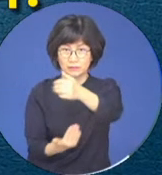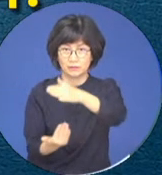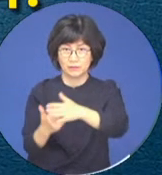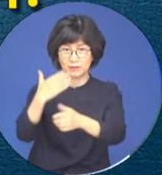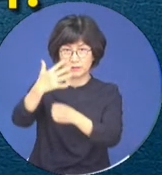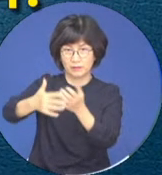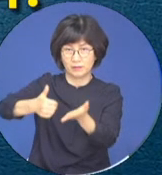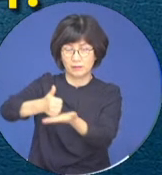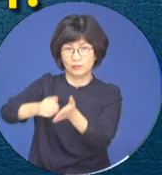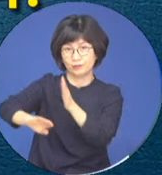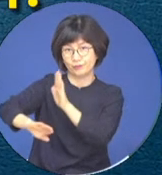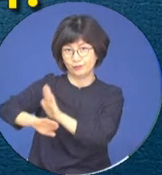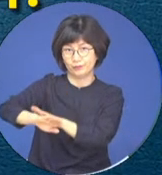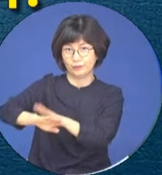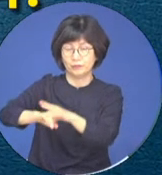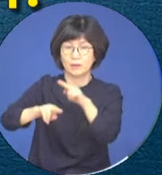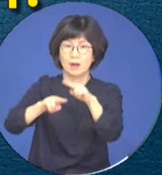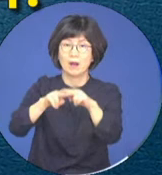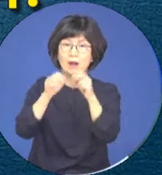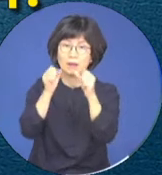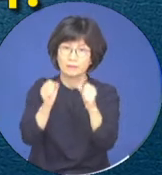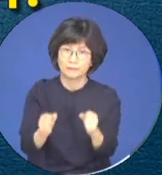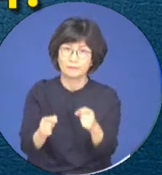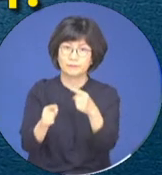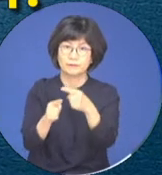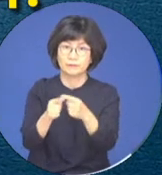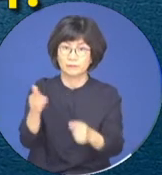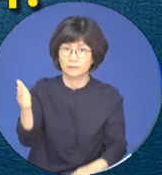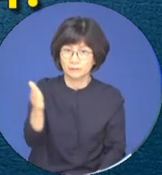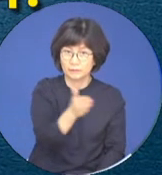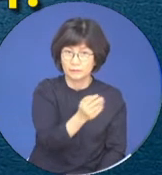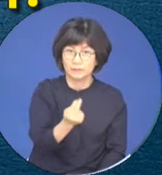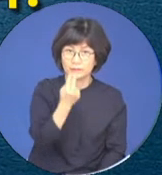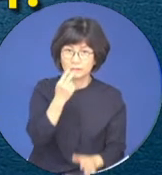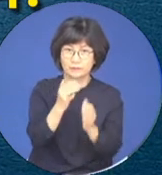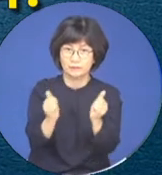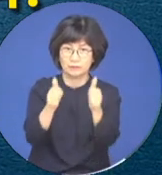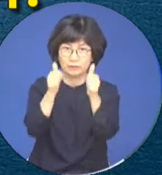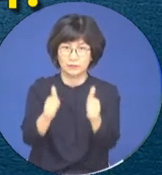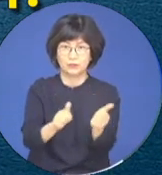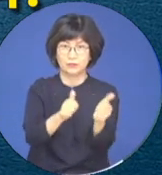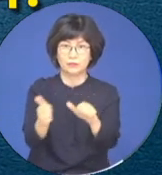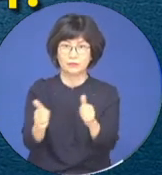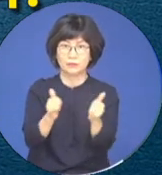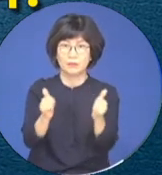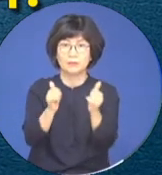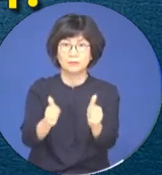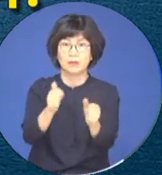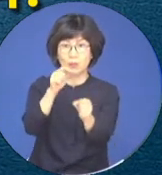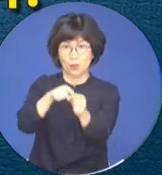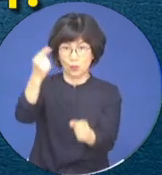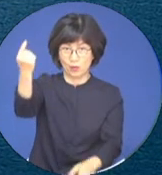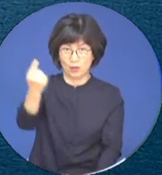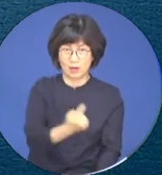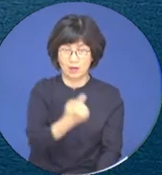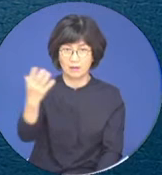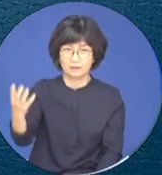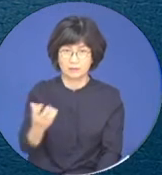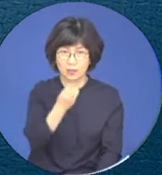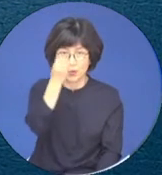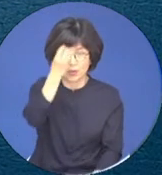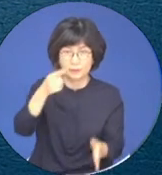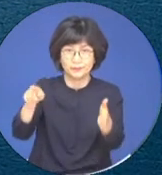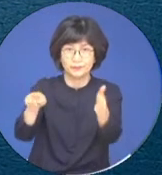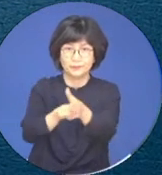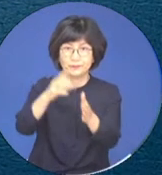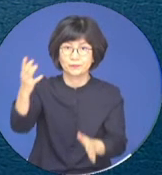전능하신 하나님 우편에 앉아 계시다가 저리로서 산자와 죽은 자를 심판하러 오시리라.